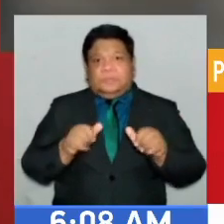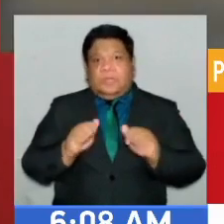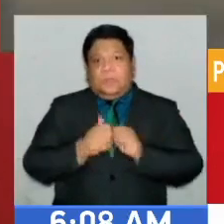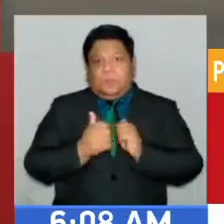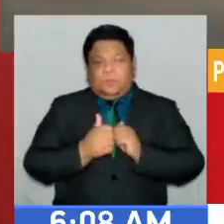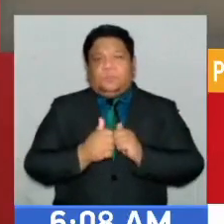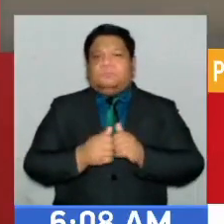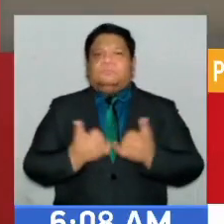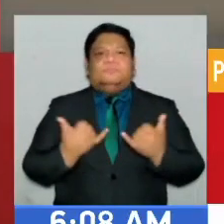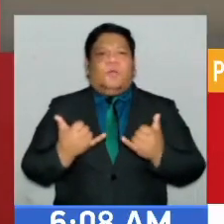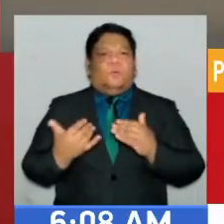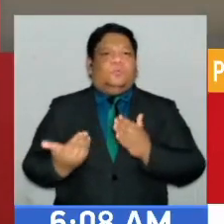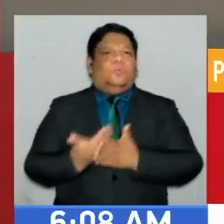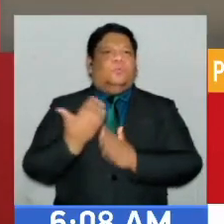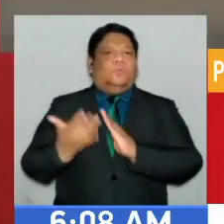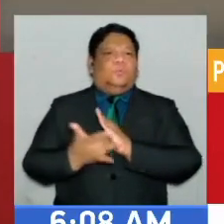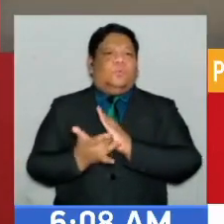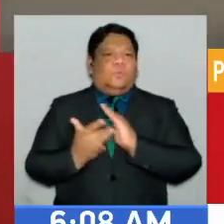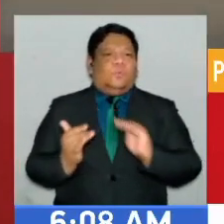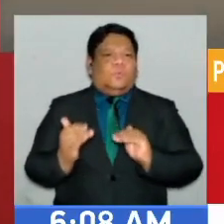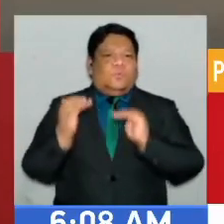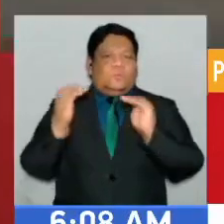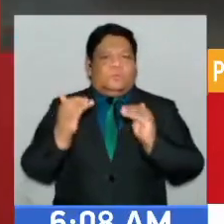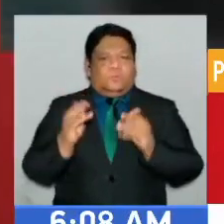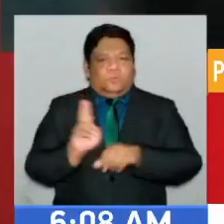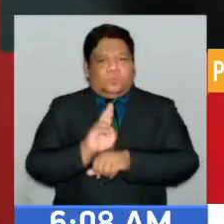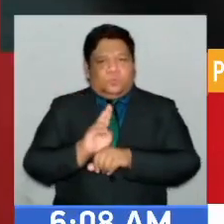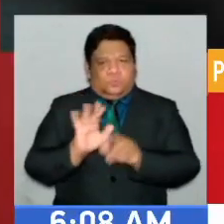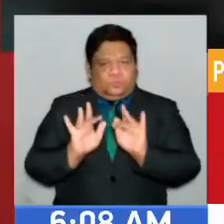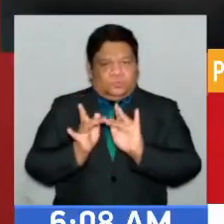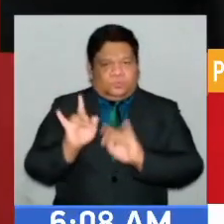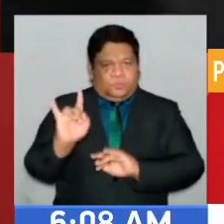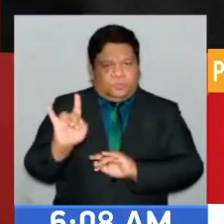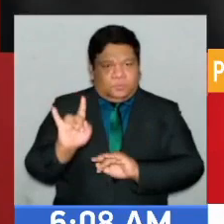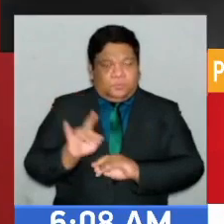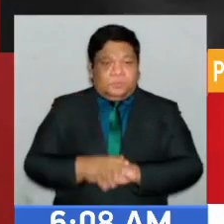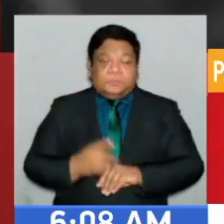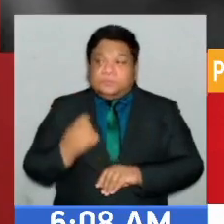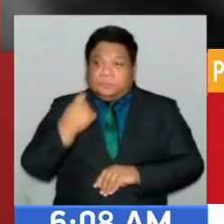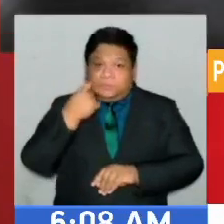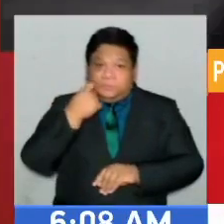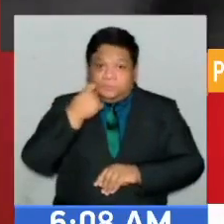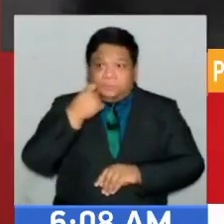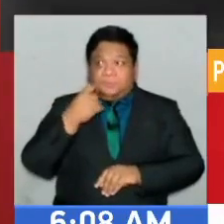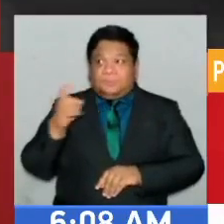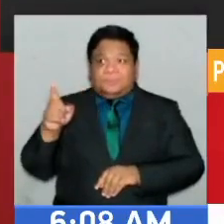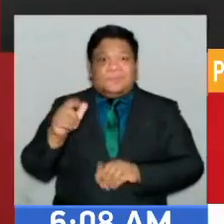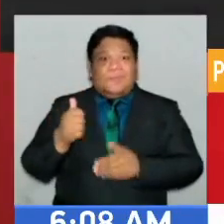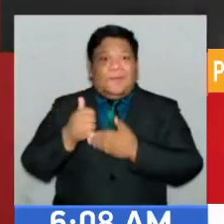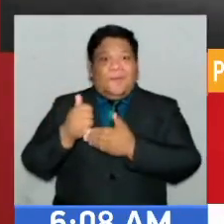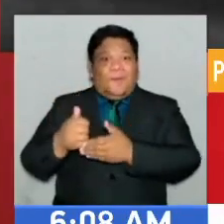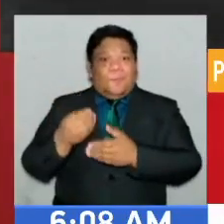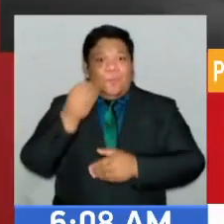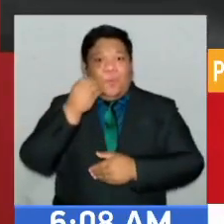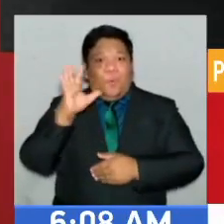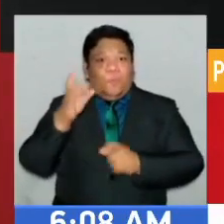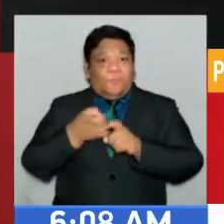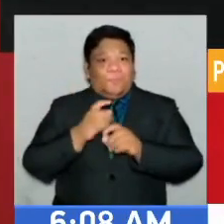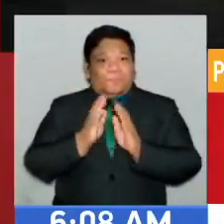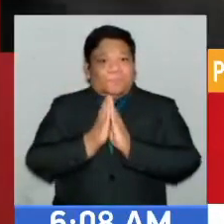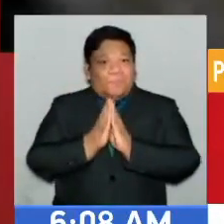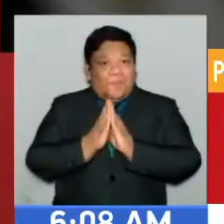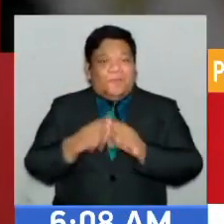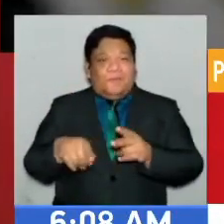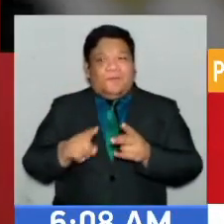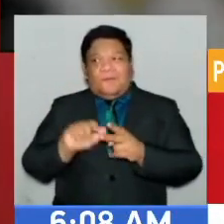They're using social media. And recently, yung mga na-repatriate po galing dun sa Myanmar and other countries where they were